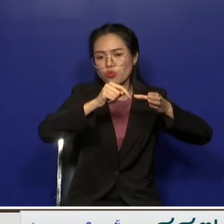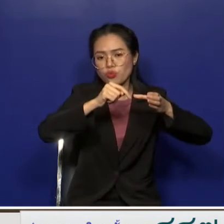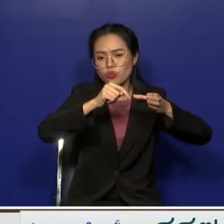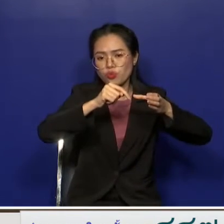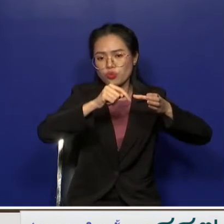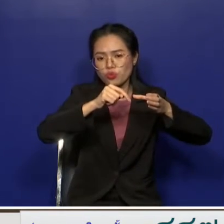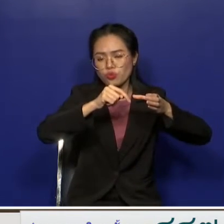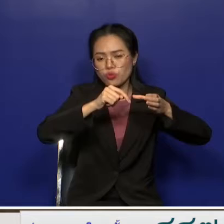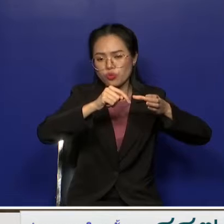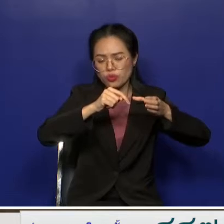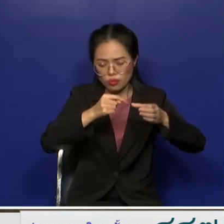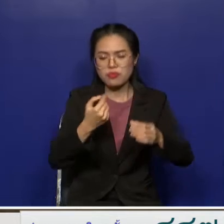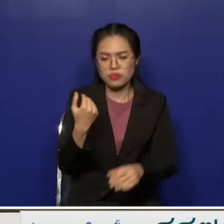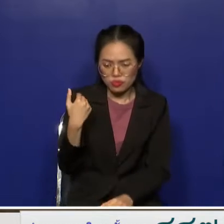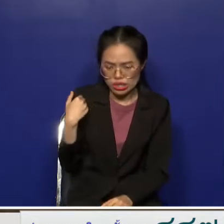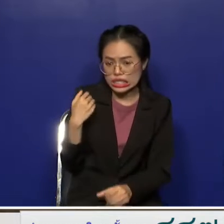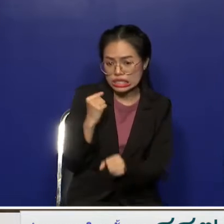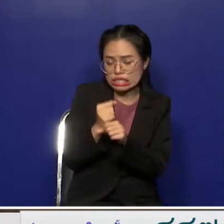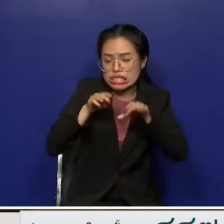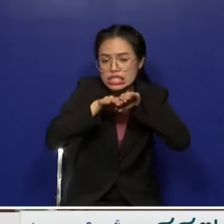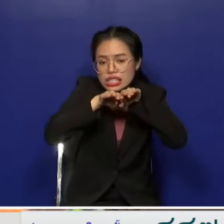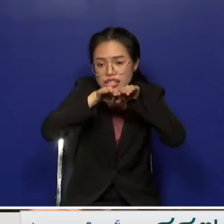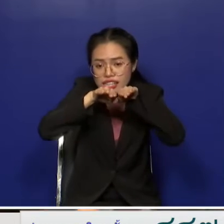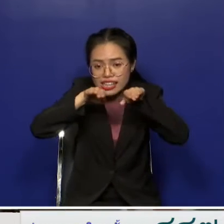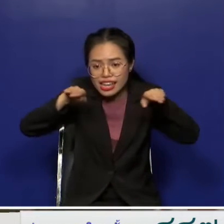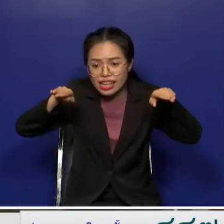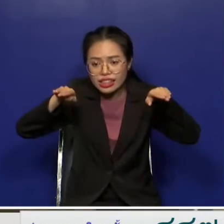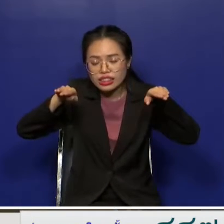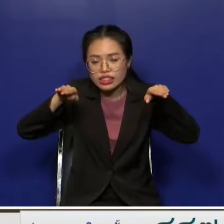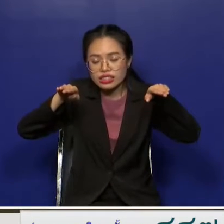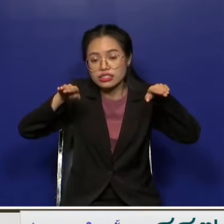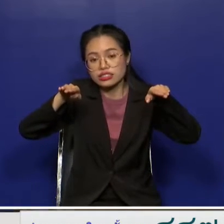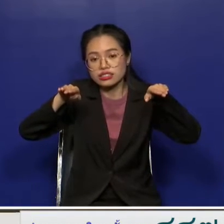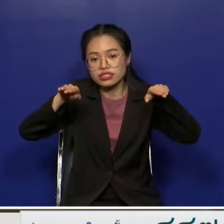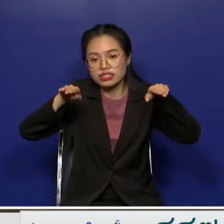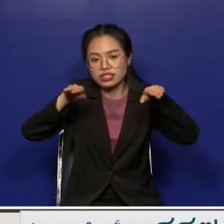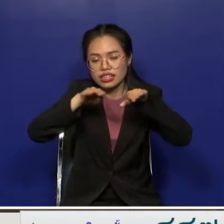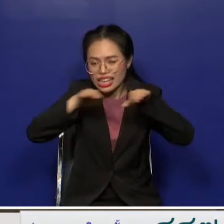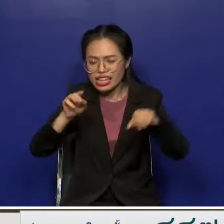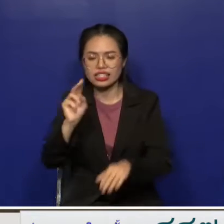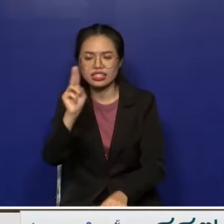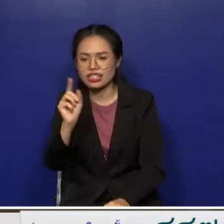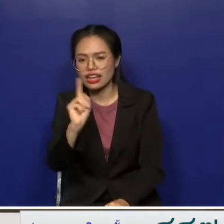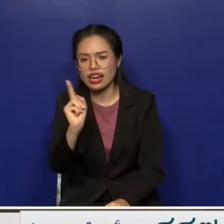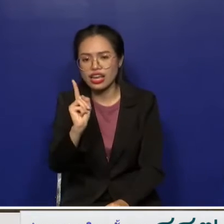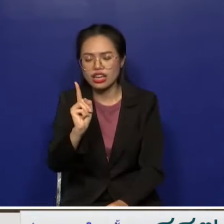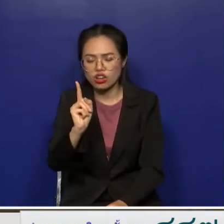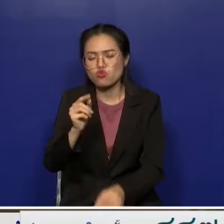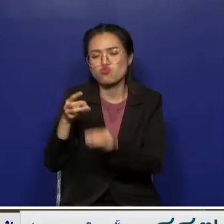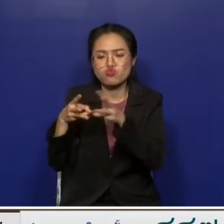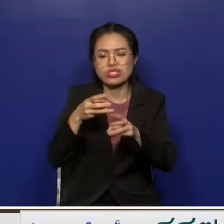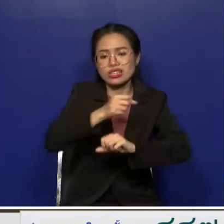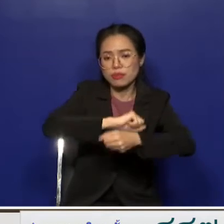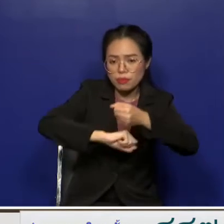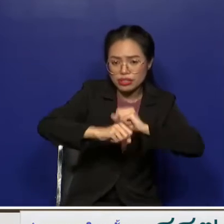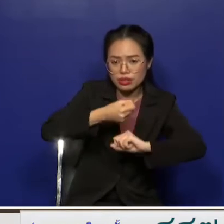ซึ่งมีการออกหลักเกณฑ์ครับท่านประธานหลักเกณฑ์ที่จะใช้คือหลักเกณฑ์และแนวทางในการปฏิบัติเกี่ยว